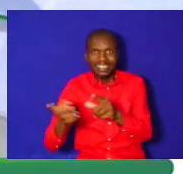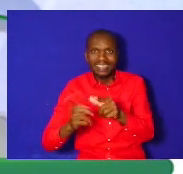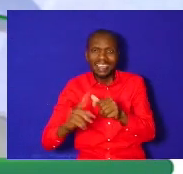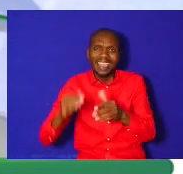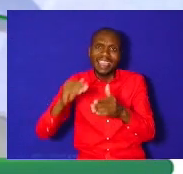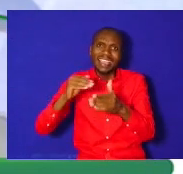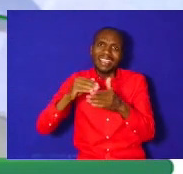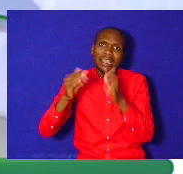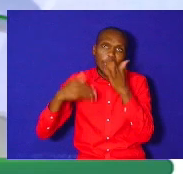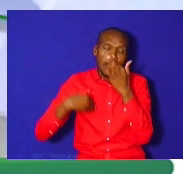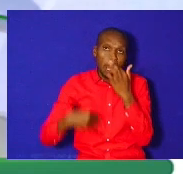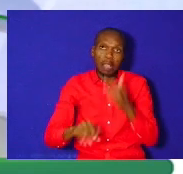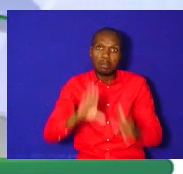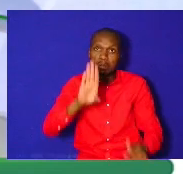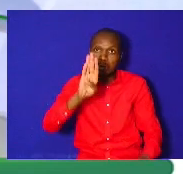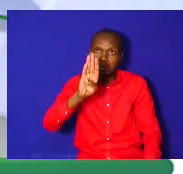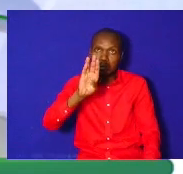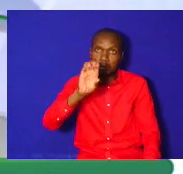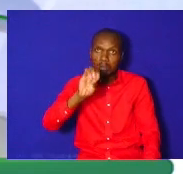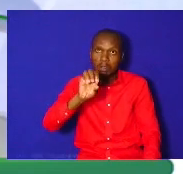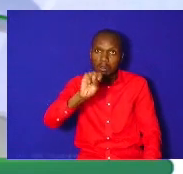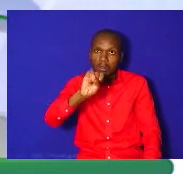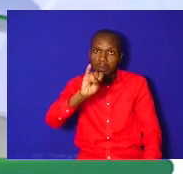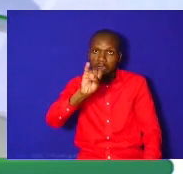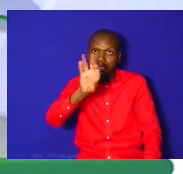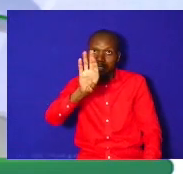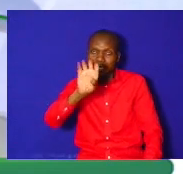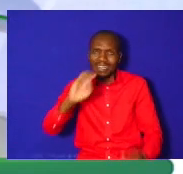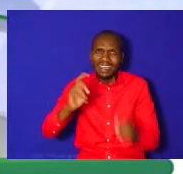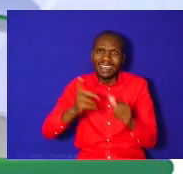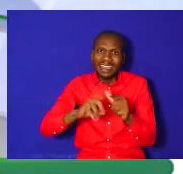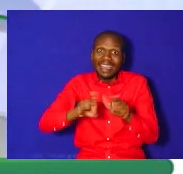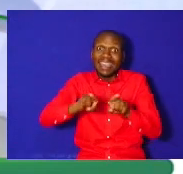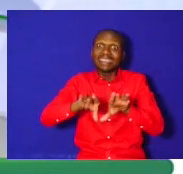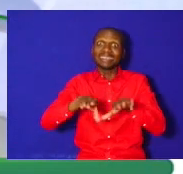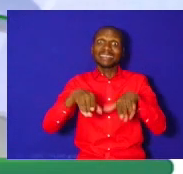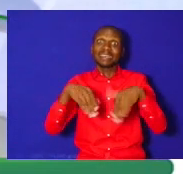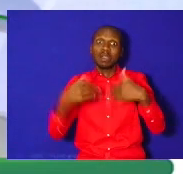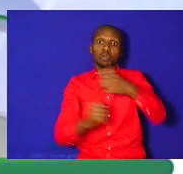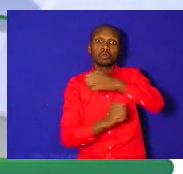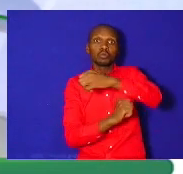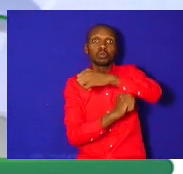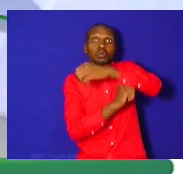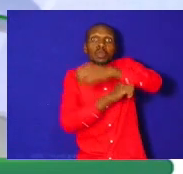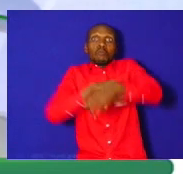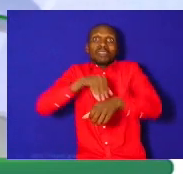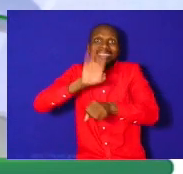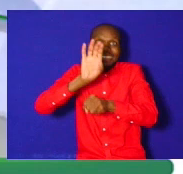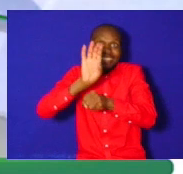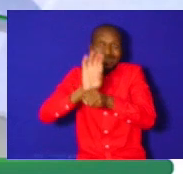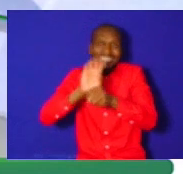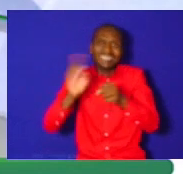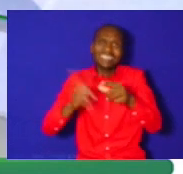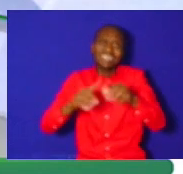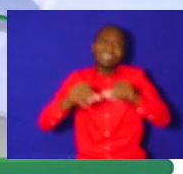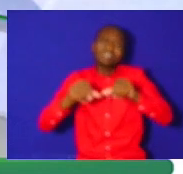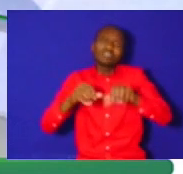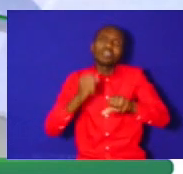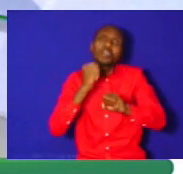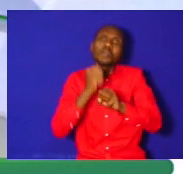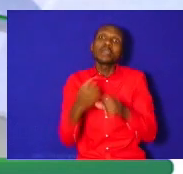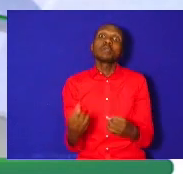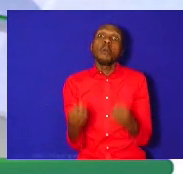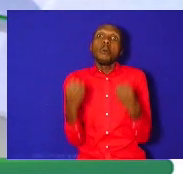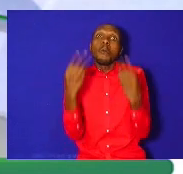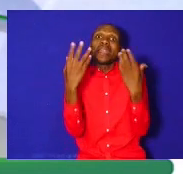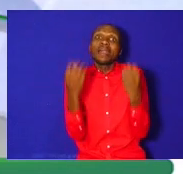Leadres posire angwe nyini gobona nyade kawate abuna enjere ya mo yogosire kanisa ni gonere agendere gokora amaya kolengana